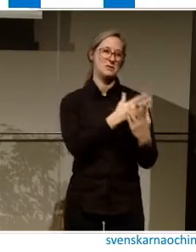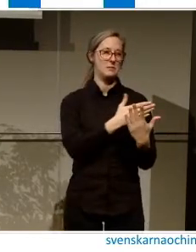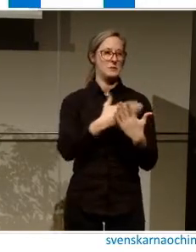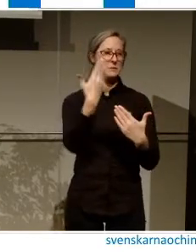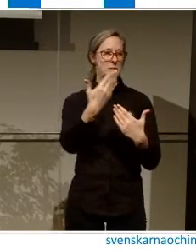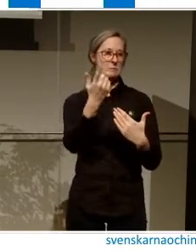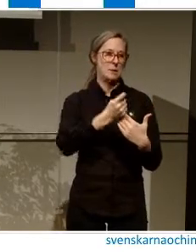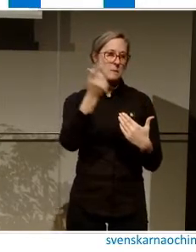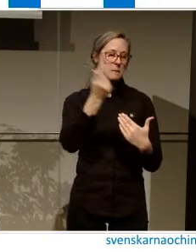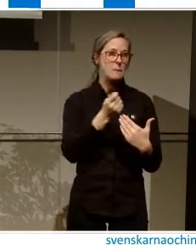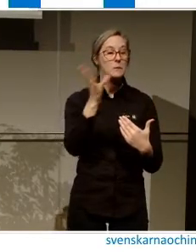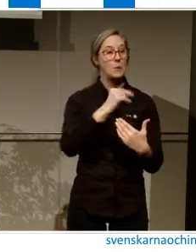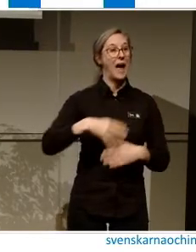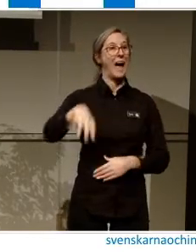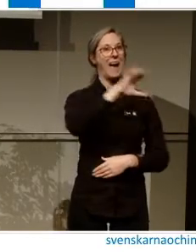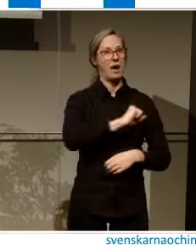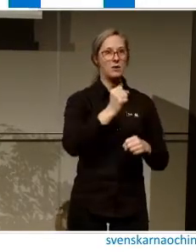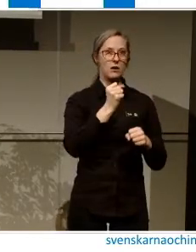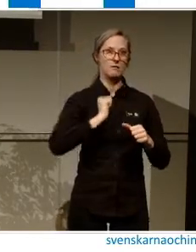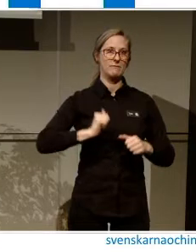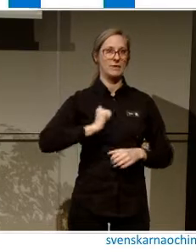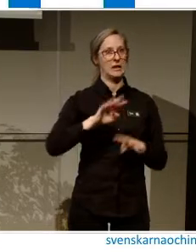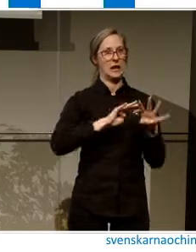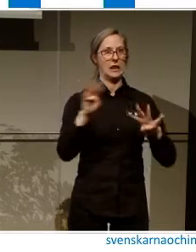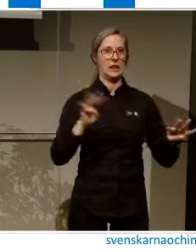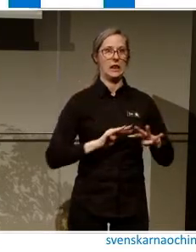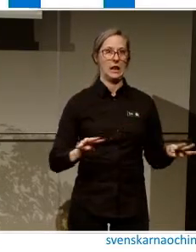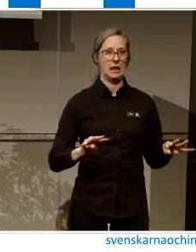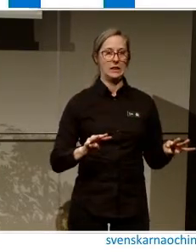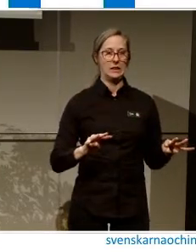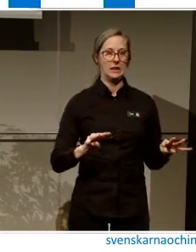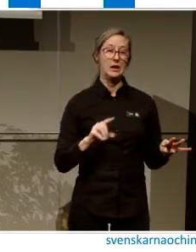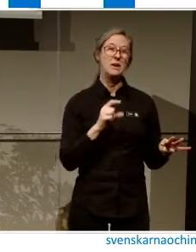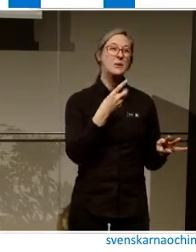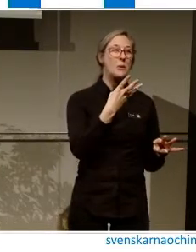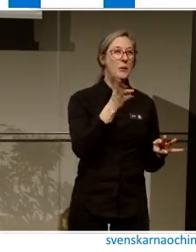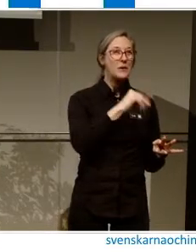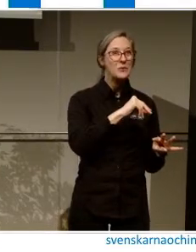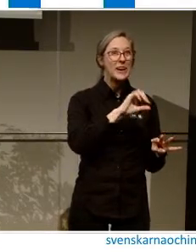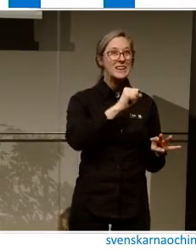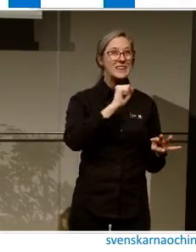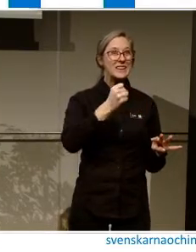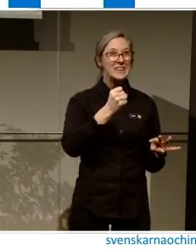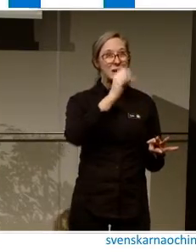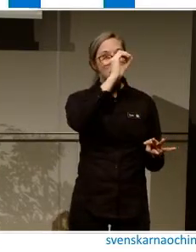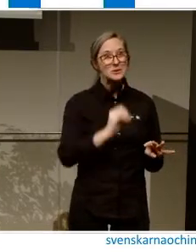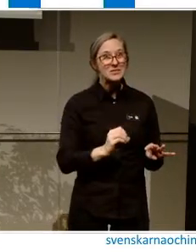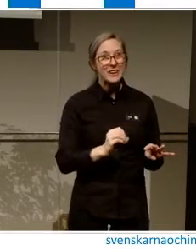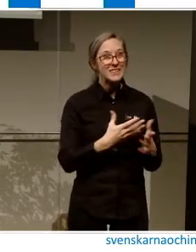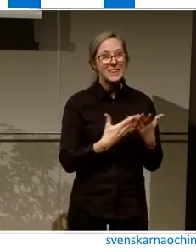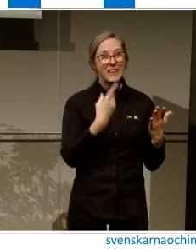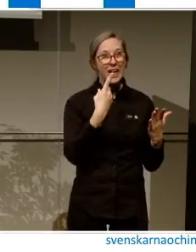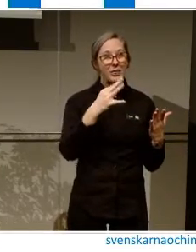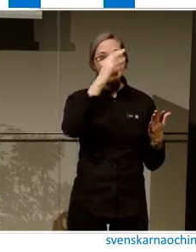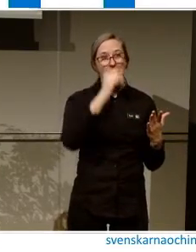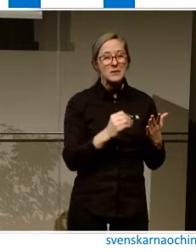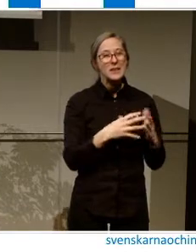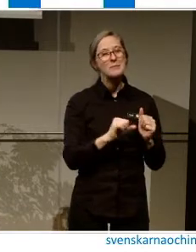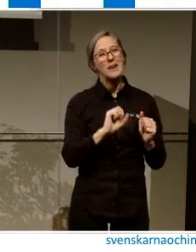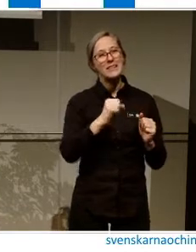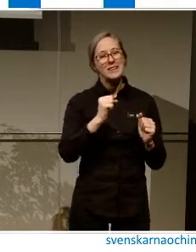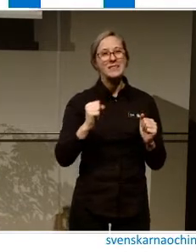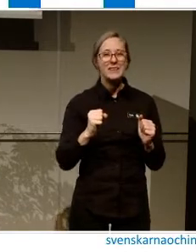så är det alla som använder internet. Det, på några staplar så är det 99% istället för 100. Liksom. Men det, man